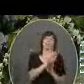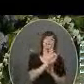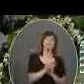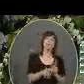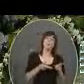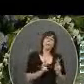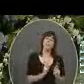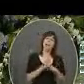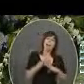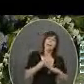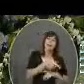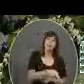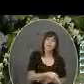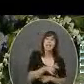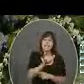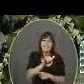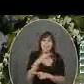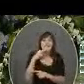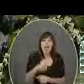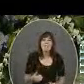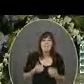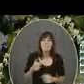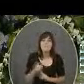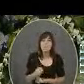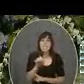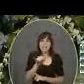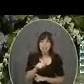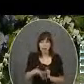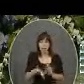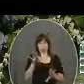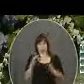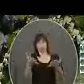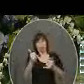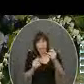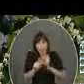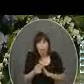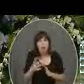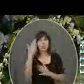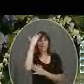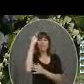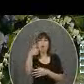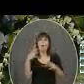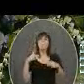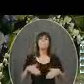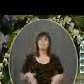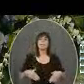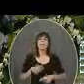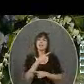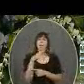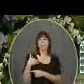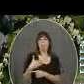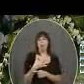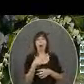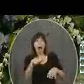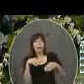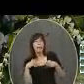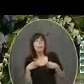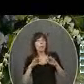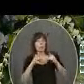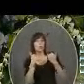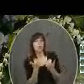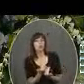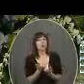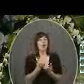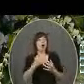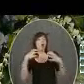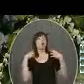permettent d'avoir accès. C'est ça, la réalité. C'est ça qu'on découvre. Moi, je veux savoir de la ministre pourquoi elle accepte d'obéir au dictat du